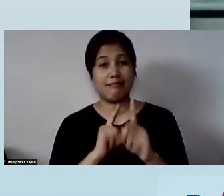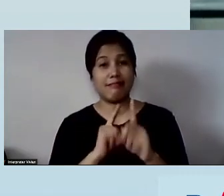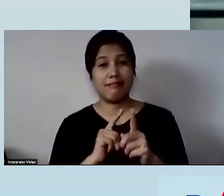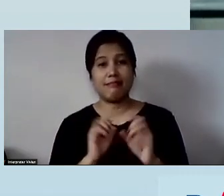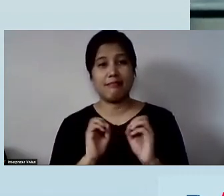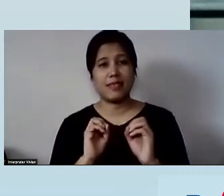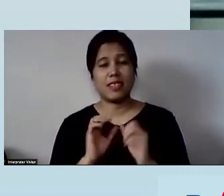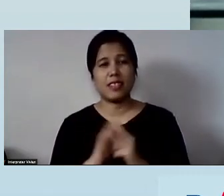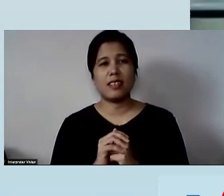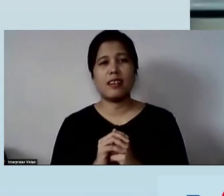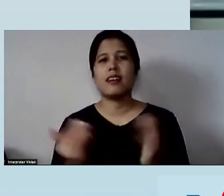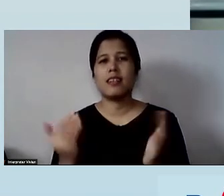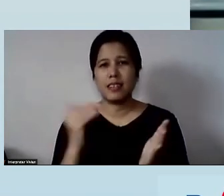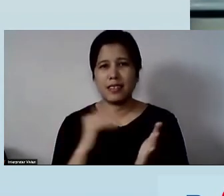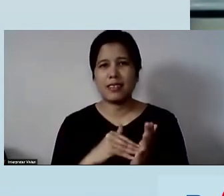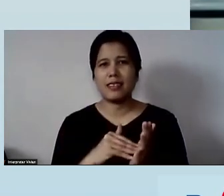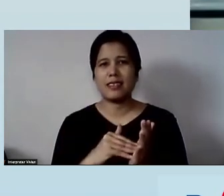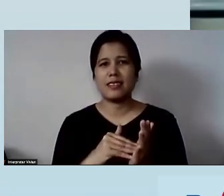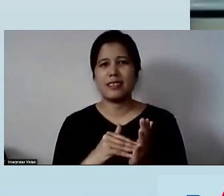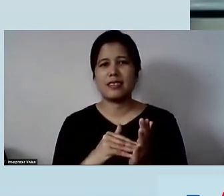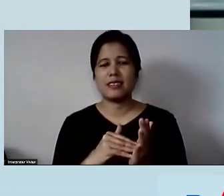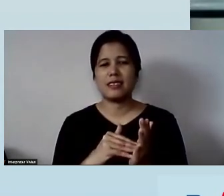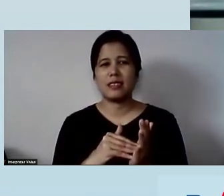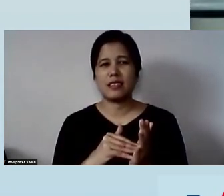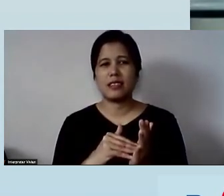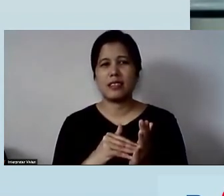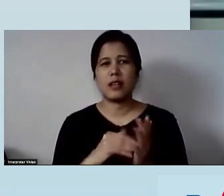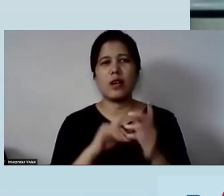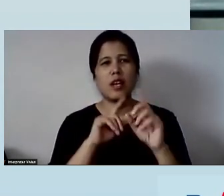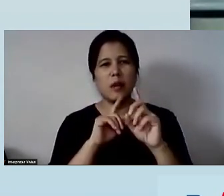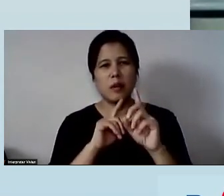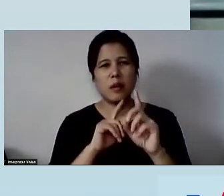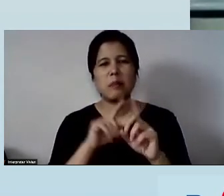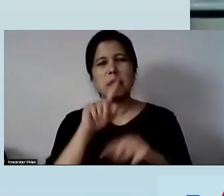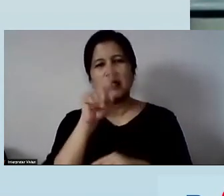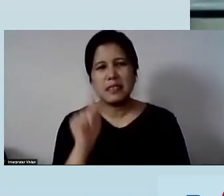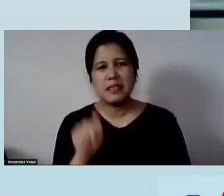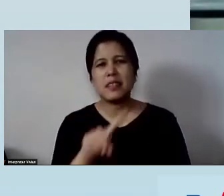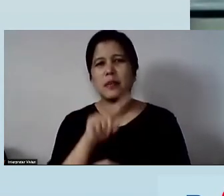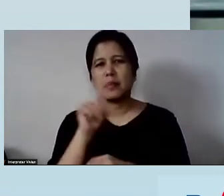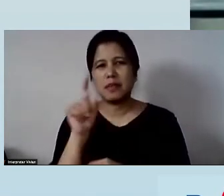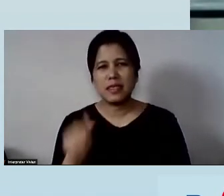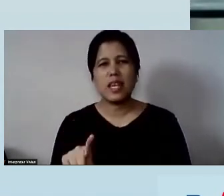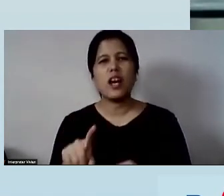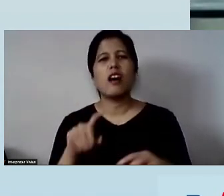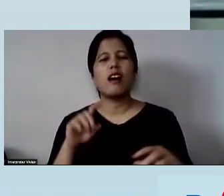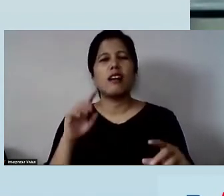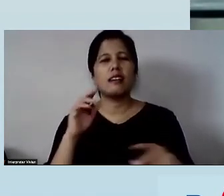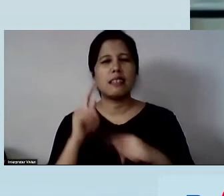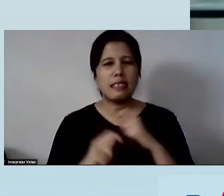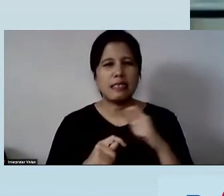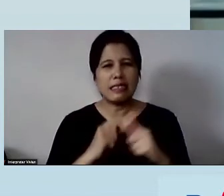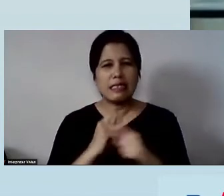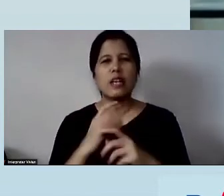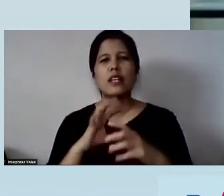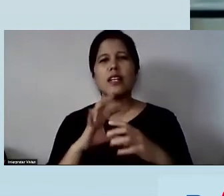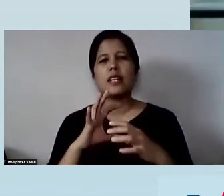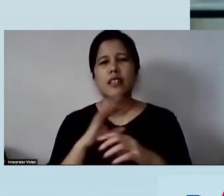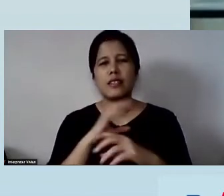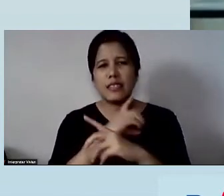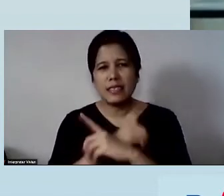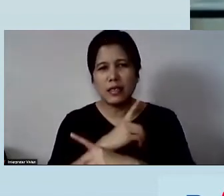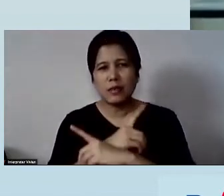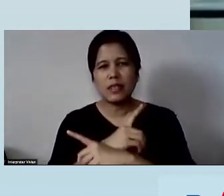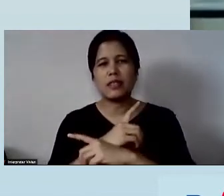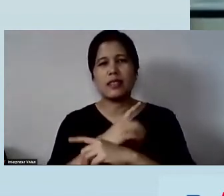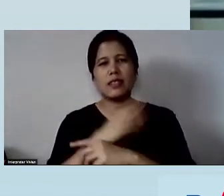wala lang, naulit na naman pala ngayon na yung mga pagtatanong nila ng type of disability, ganyan na naman pala. Sabi ko,